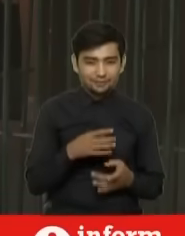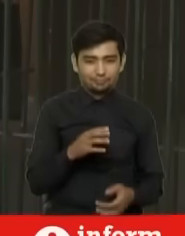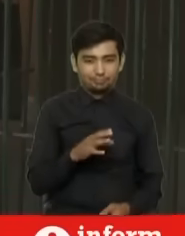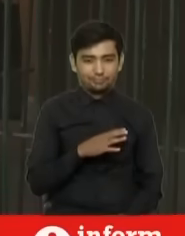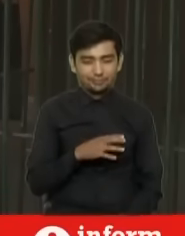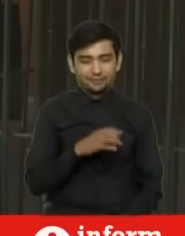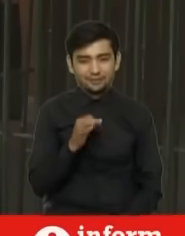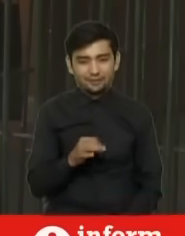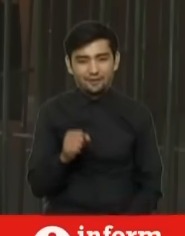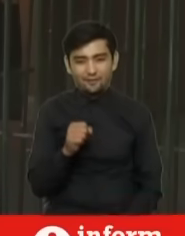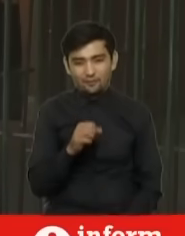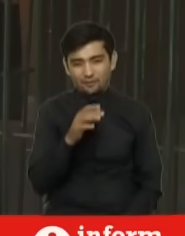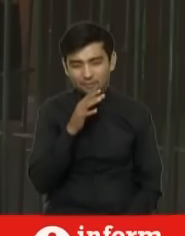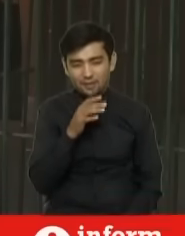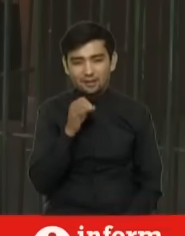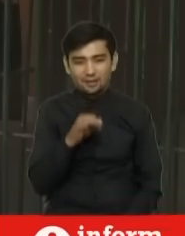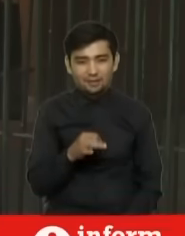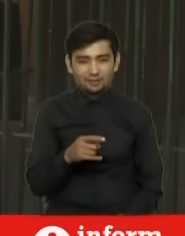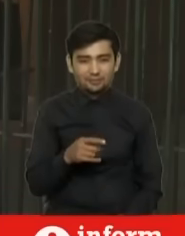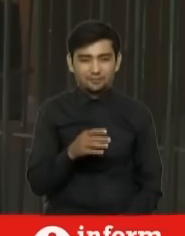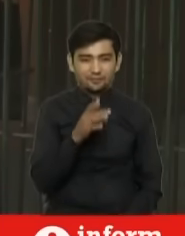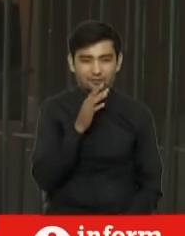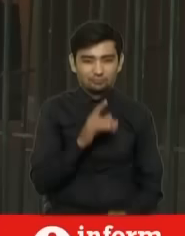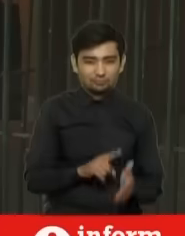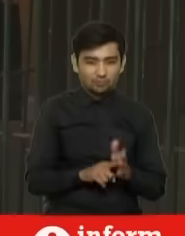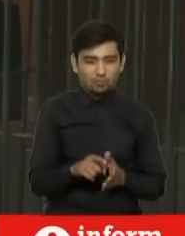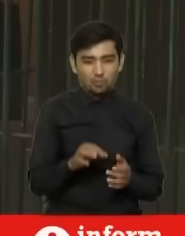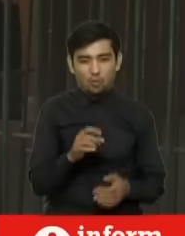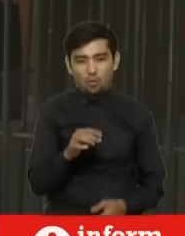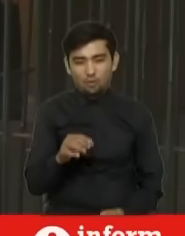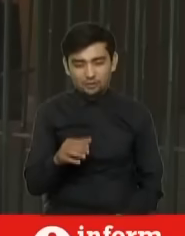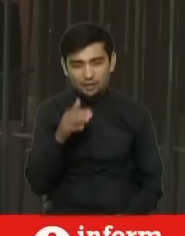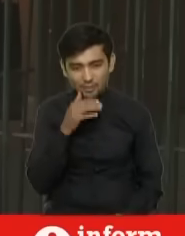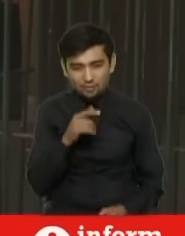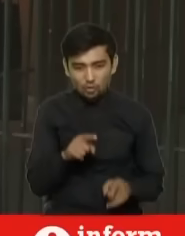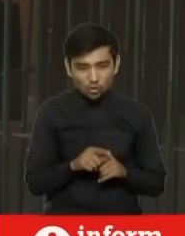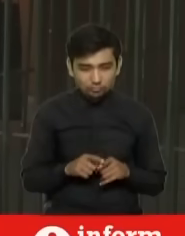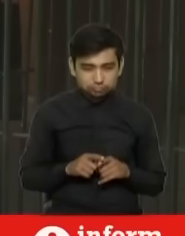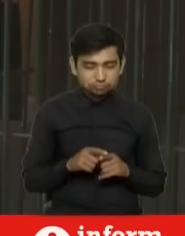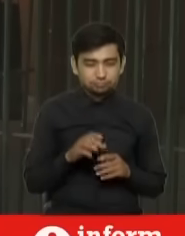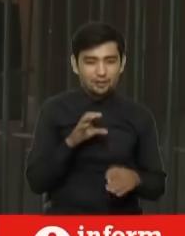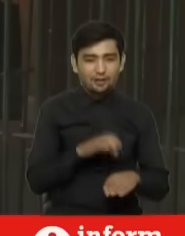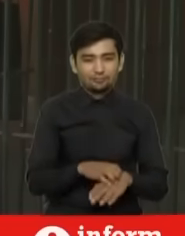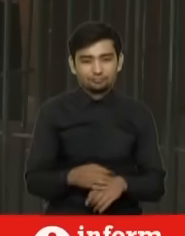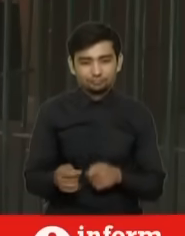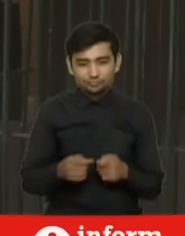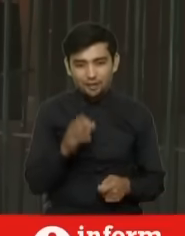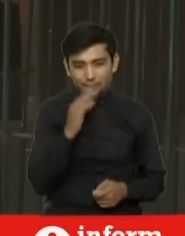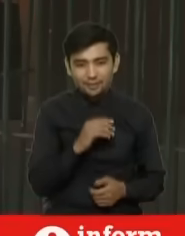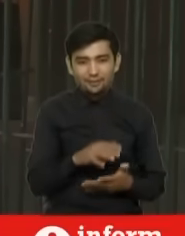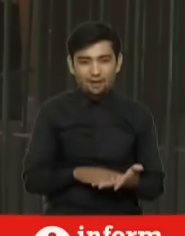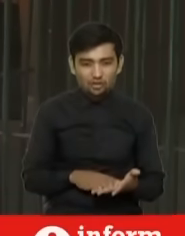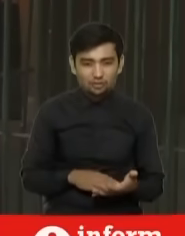Өйткені қарашаның басы қаң сонар. Сол тазылар күнінде, ұлттық аңшылық күнінде атап өтіп, ары